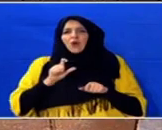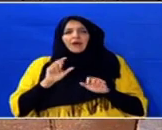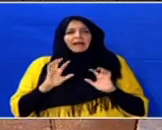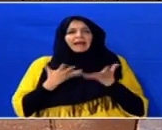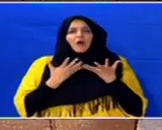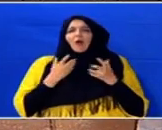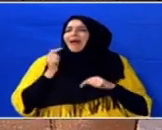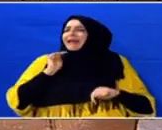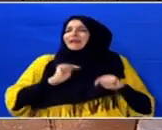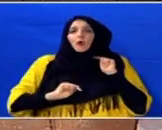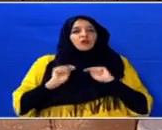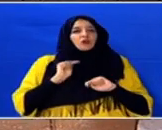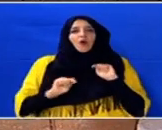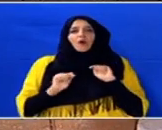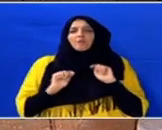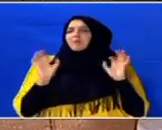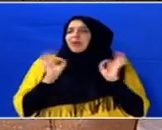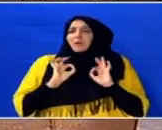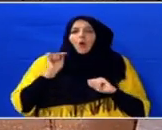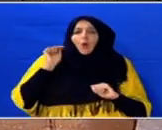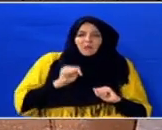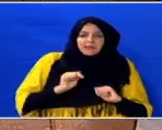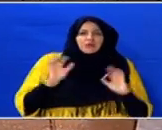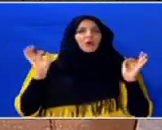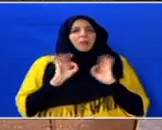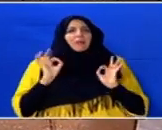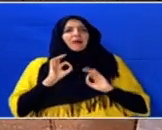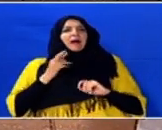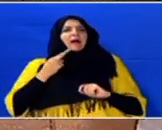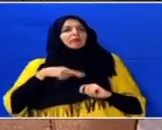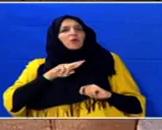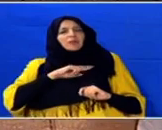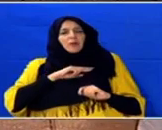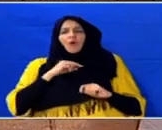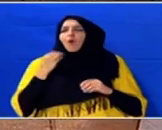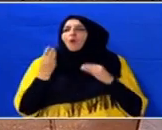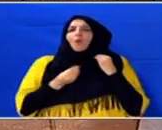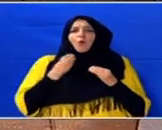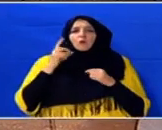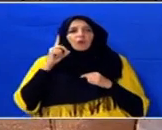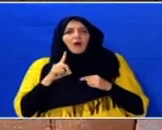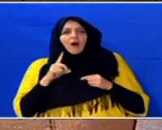تكليف أو التزام أو واجب أو حق.